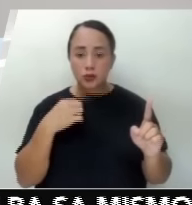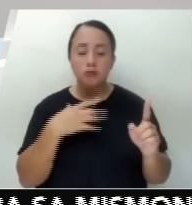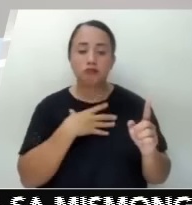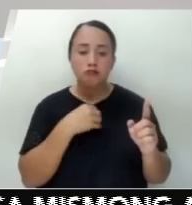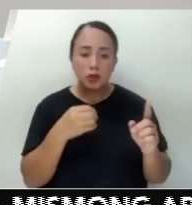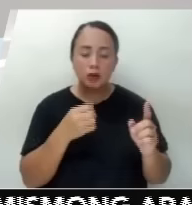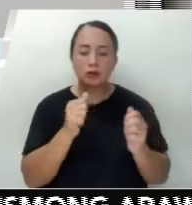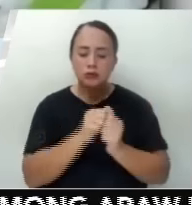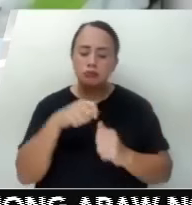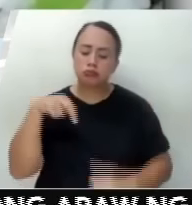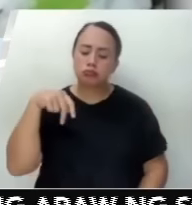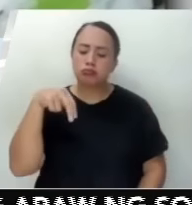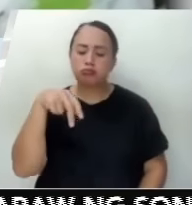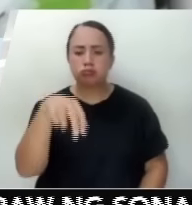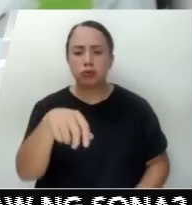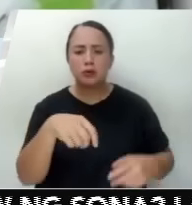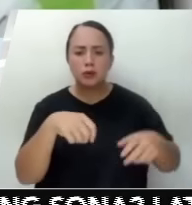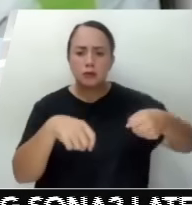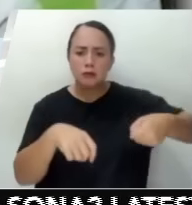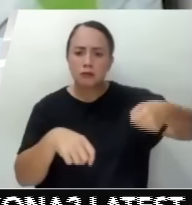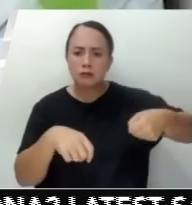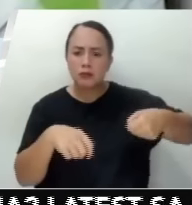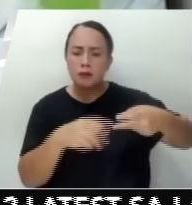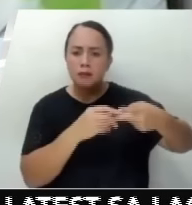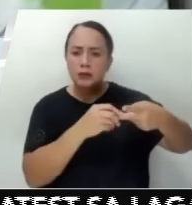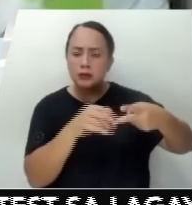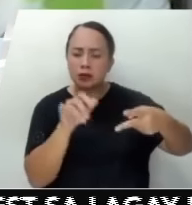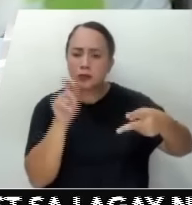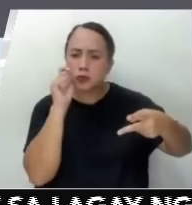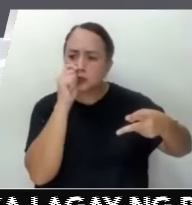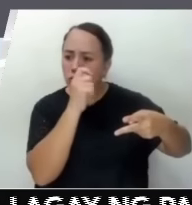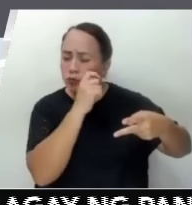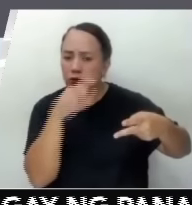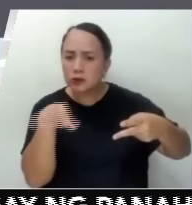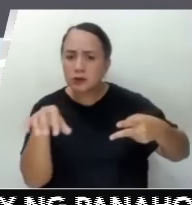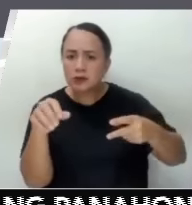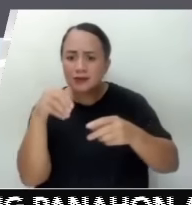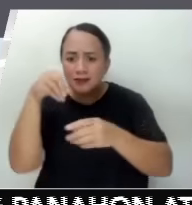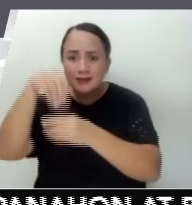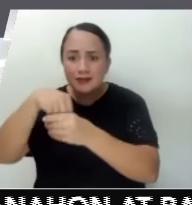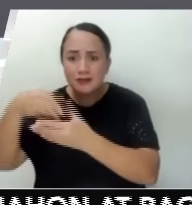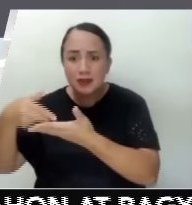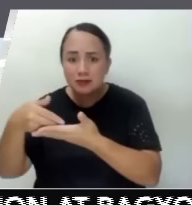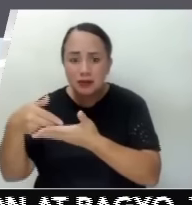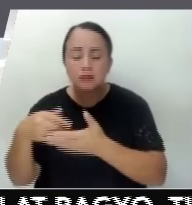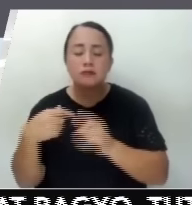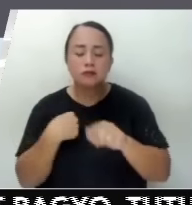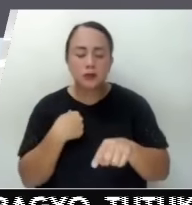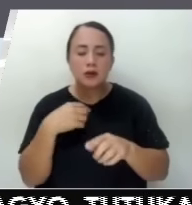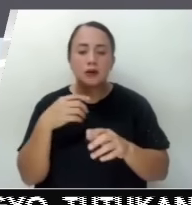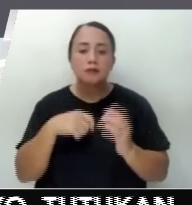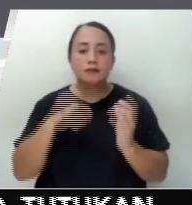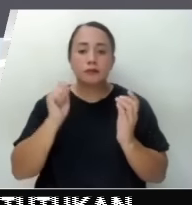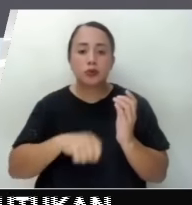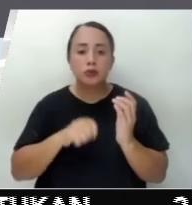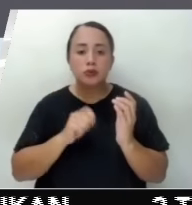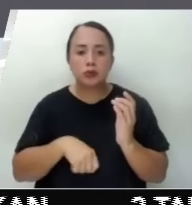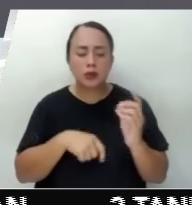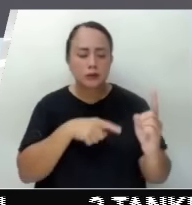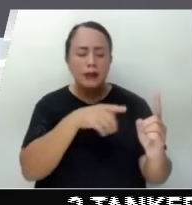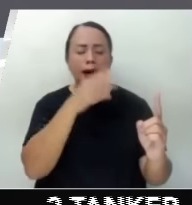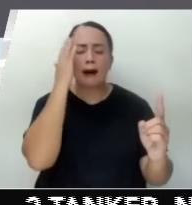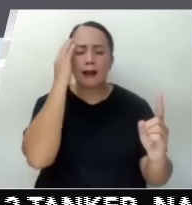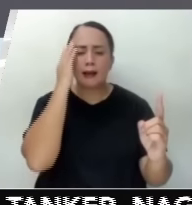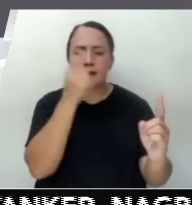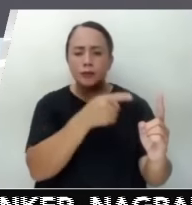plastic bag, nakahawig ng plastic kung saan nakuha ang sanggol. Isang barangay tanod ang nakakilala raw sa suspect. Nagpunta